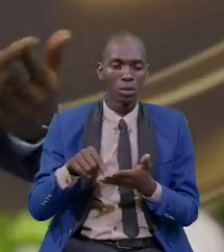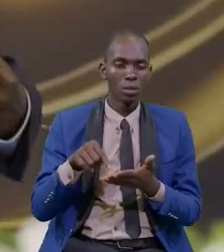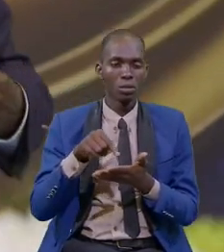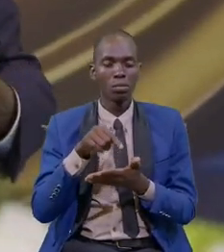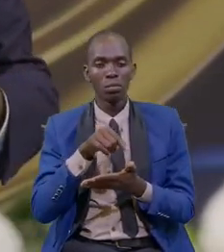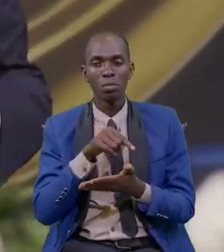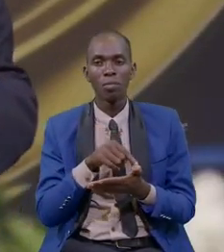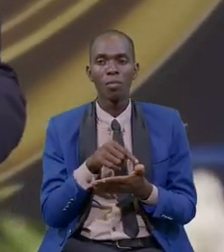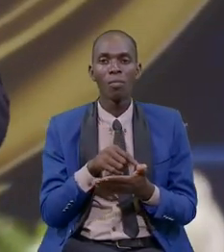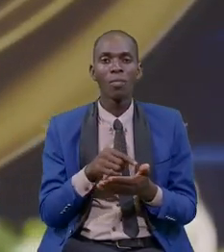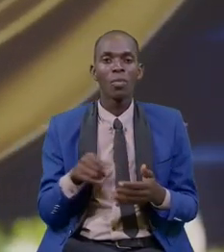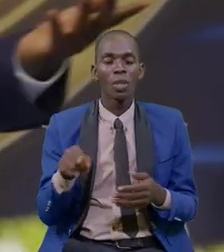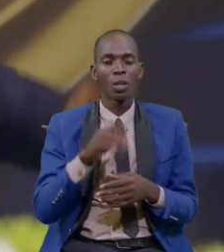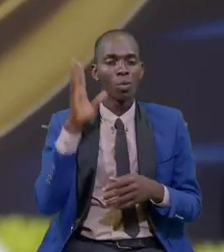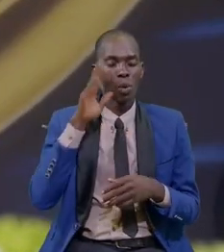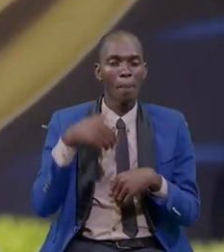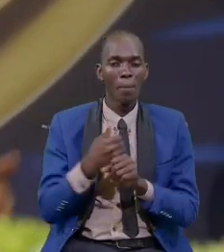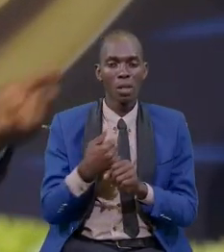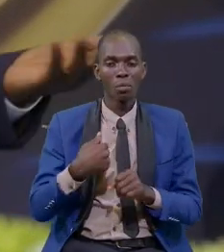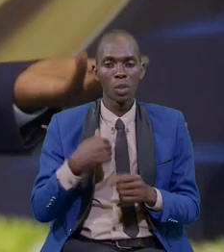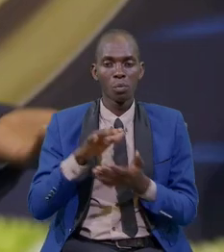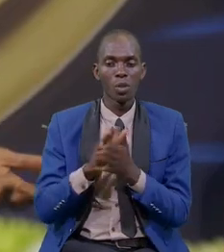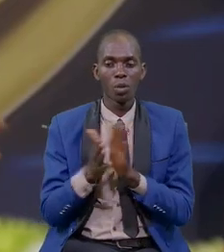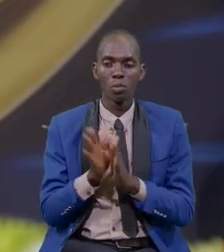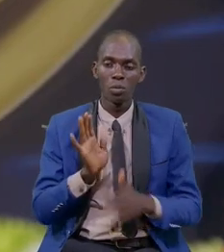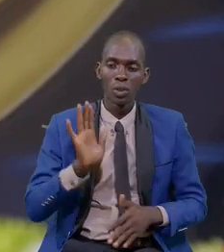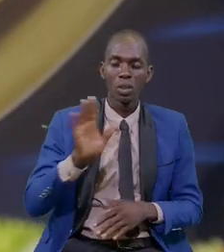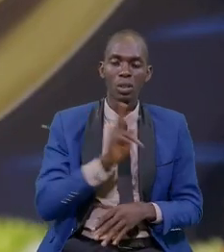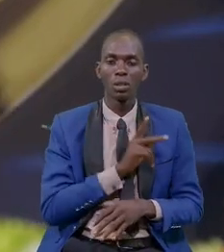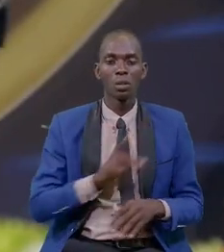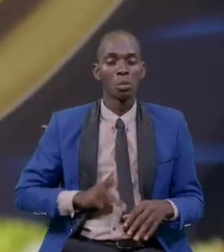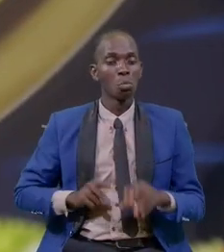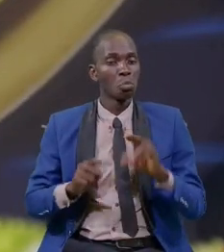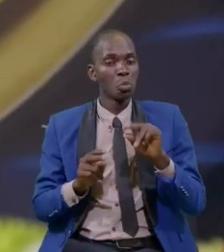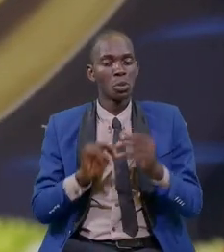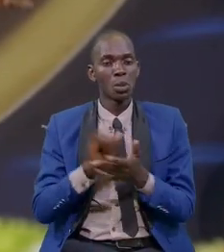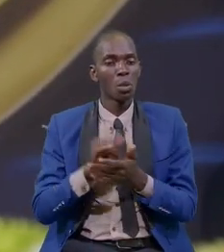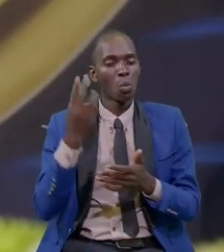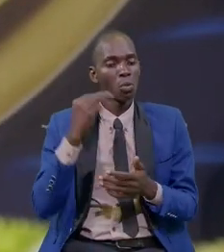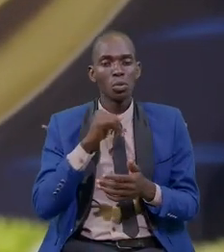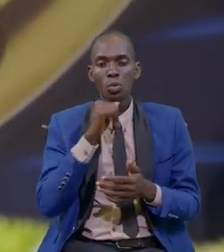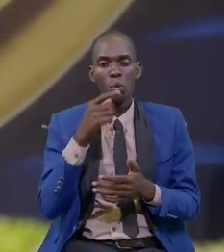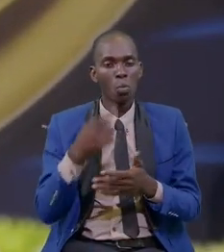ceci, je fais cela. Ils feront de moi le roi d'Israël. Je vais régner sur eux. Il ne le faisait pas pour ça.